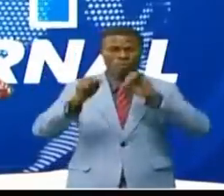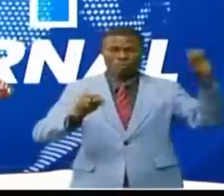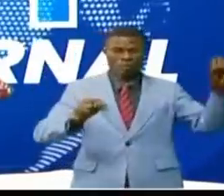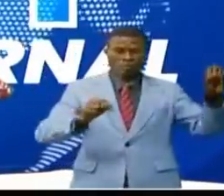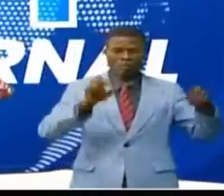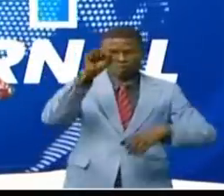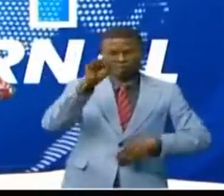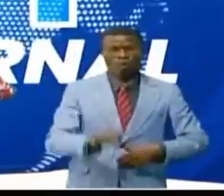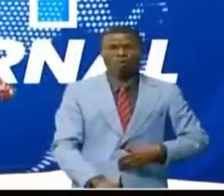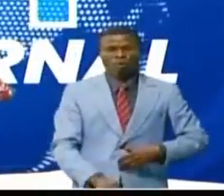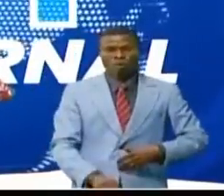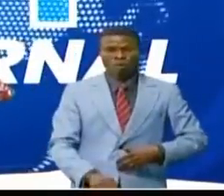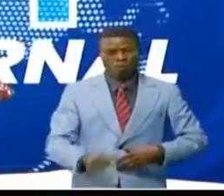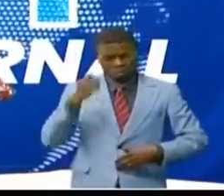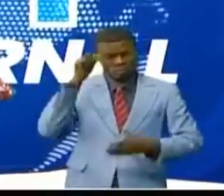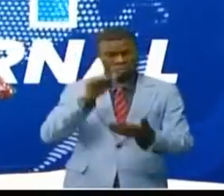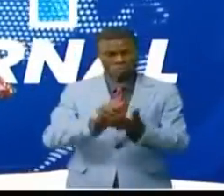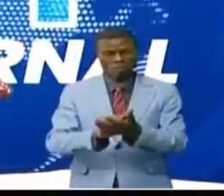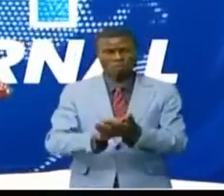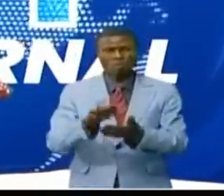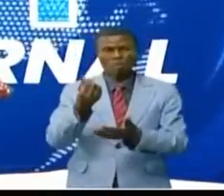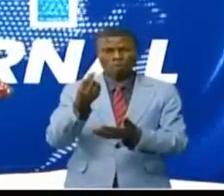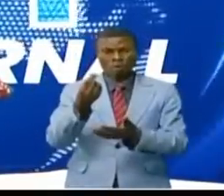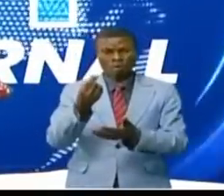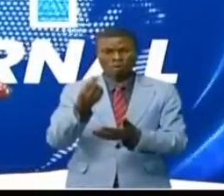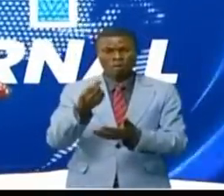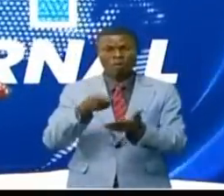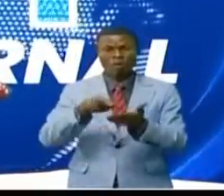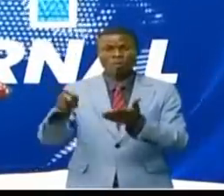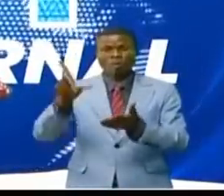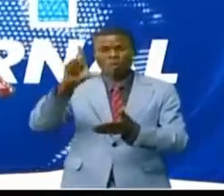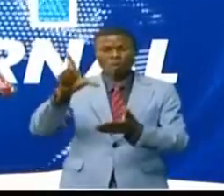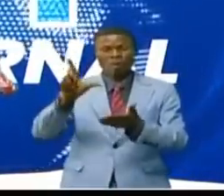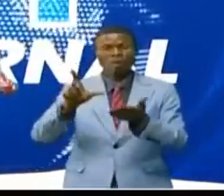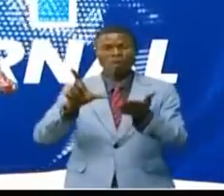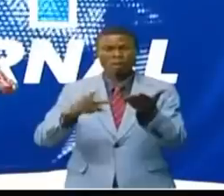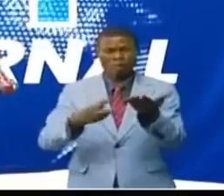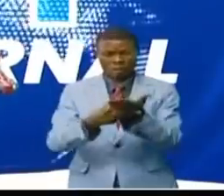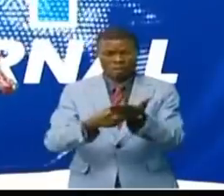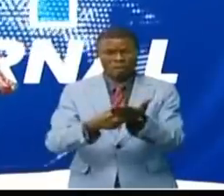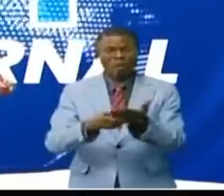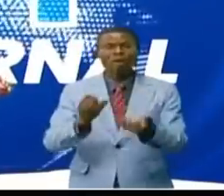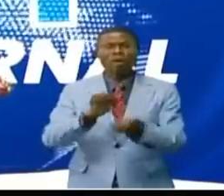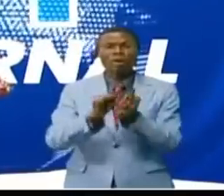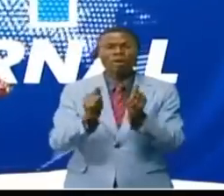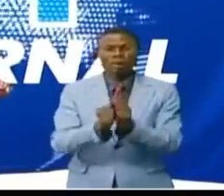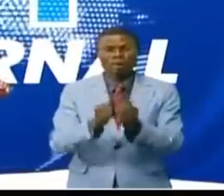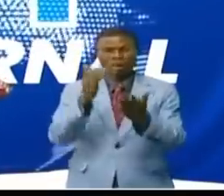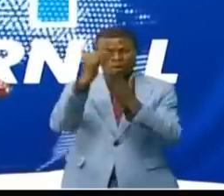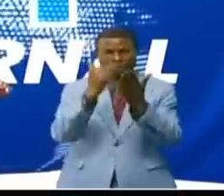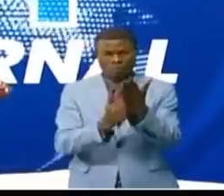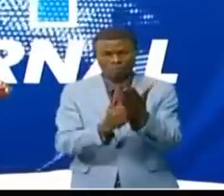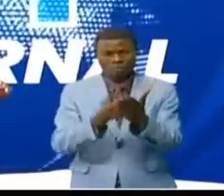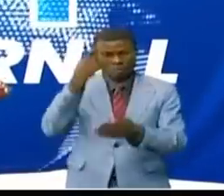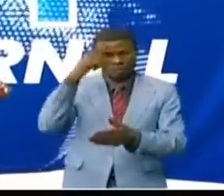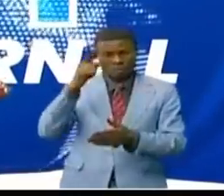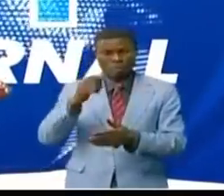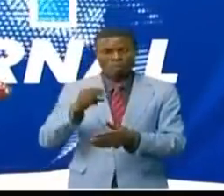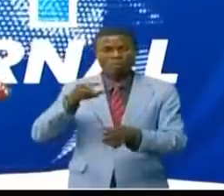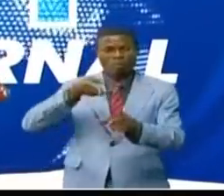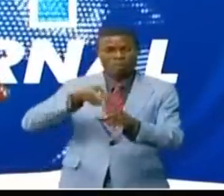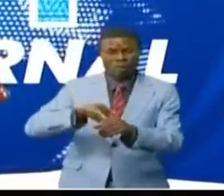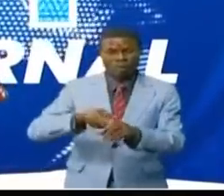et sud. À cet effet, les prix de carburant à la pompe sont fixés de la manière ci-après. Pour les